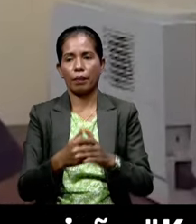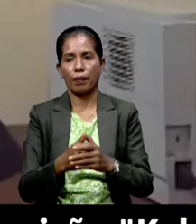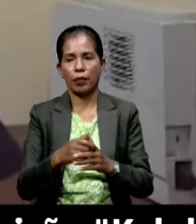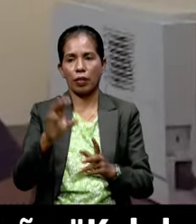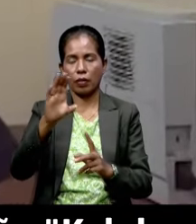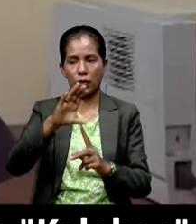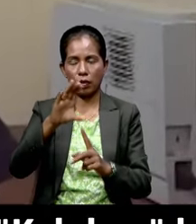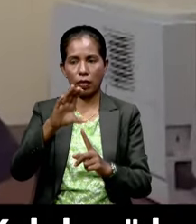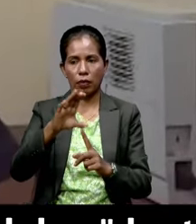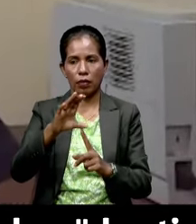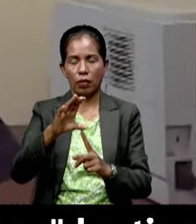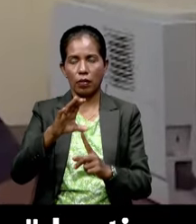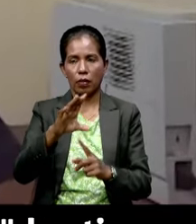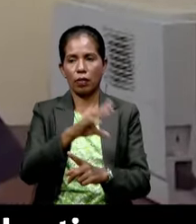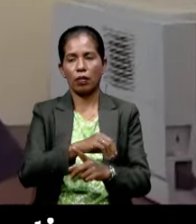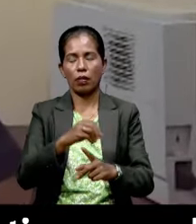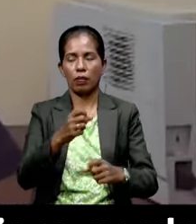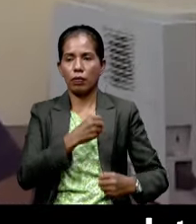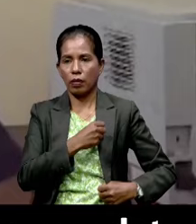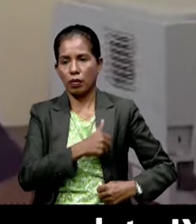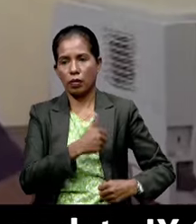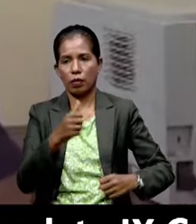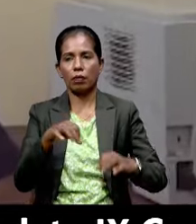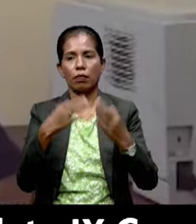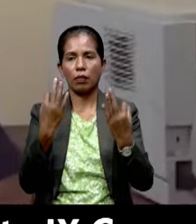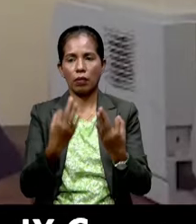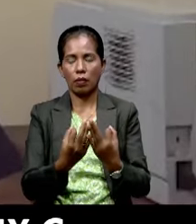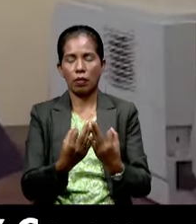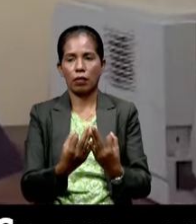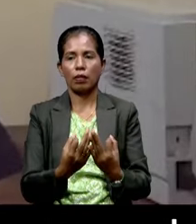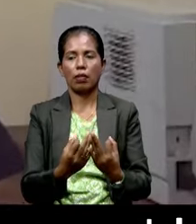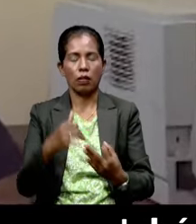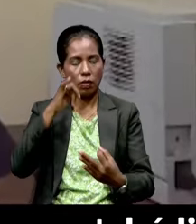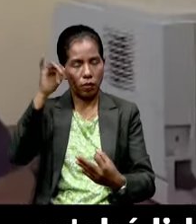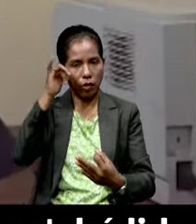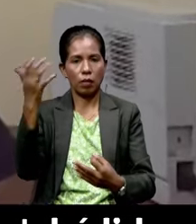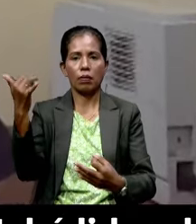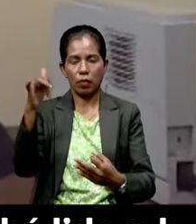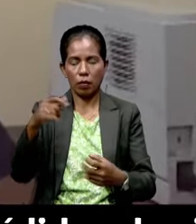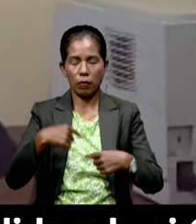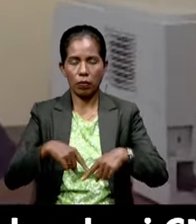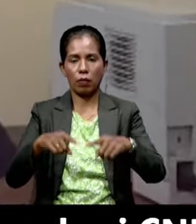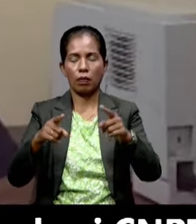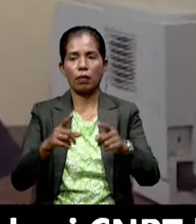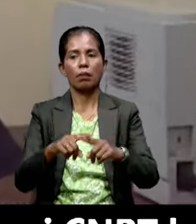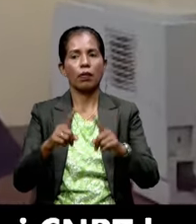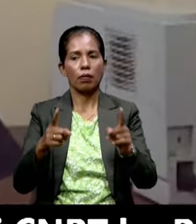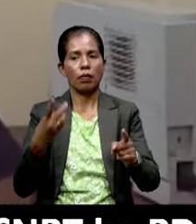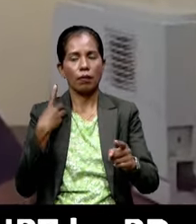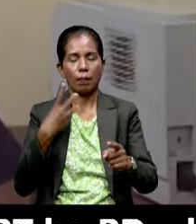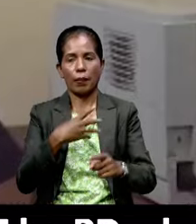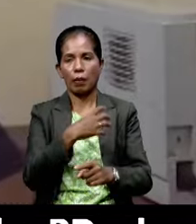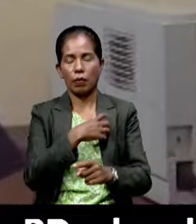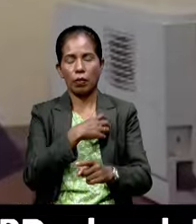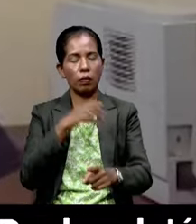komandanti force sirbal dia ni familia, jadi maka orkaran siram sa kumpainya itu. Babe, ami polisi mau